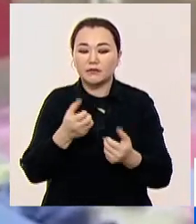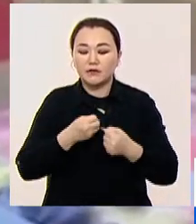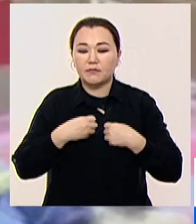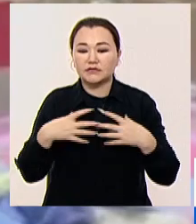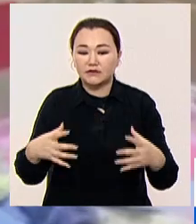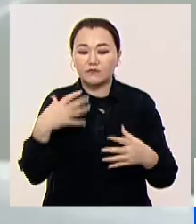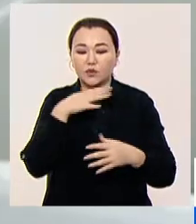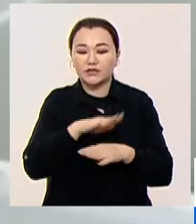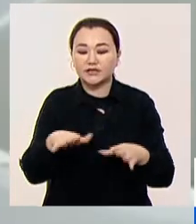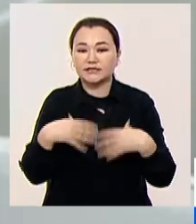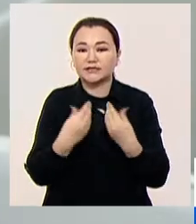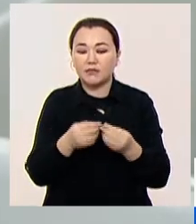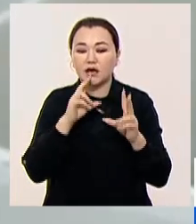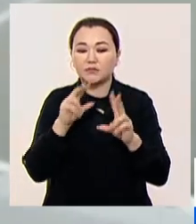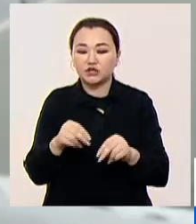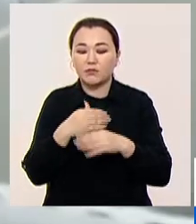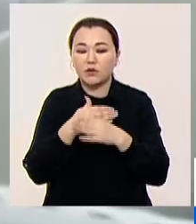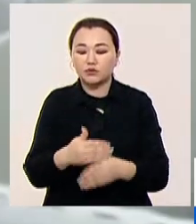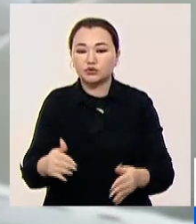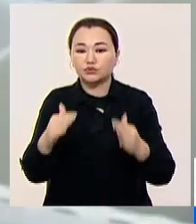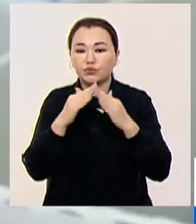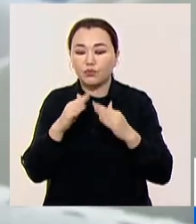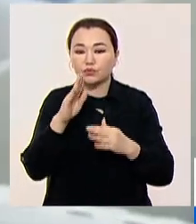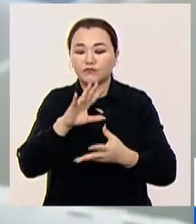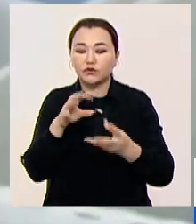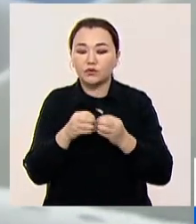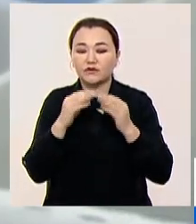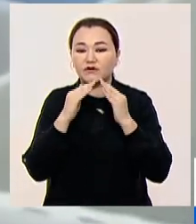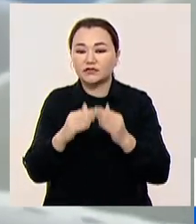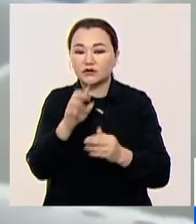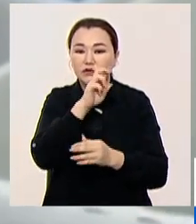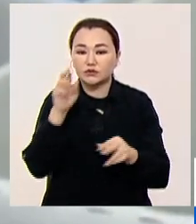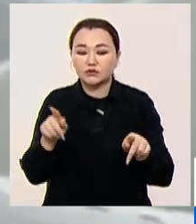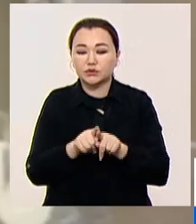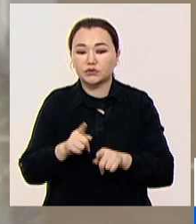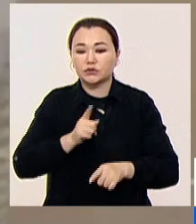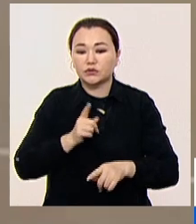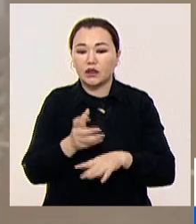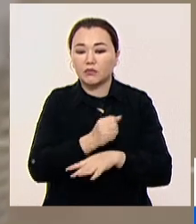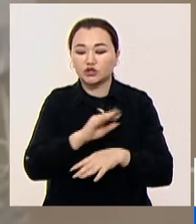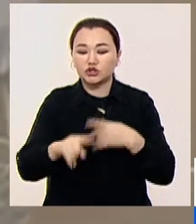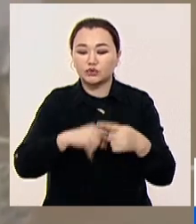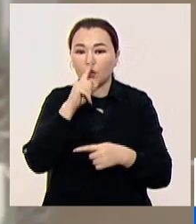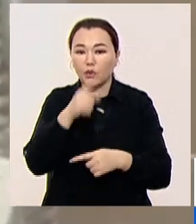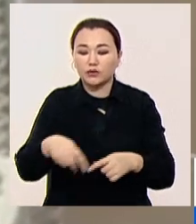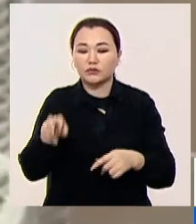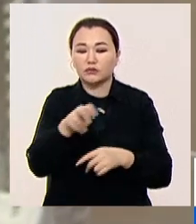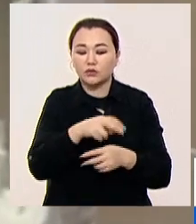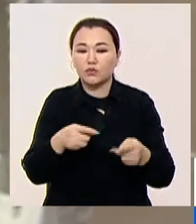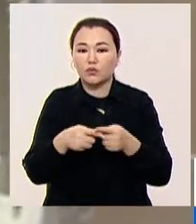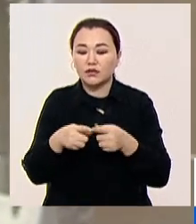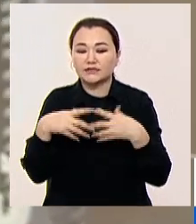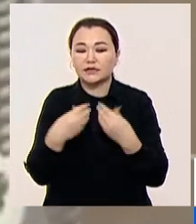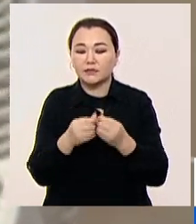поздравления. Многодетной семье пообещали помочь жильем. В итоге квартиры от государства так и не дождались. Через год скитаний по чужим углам